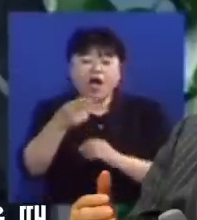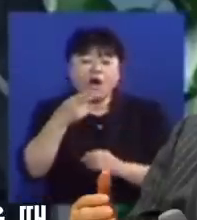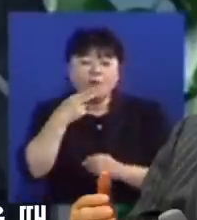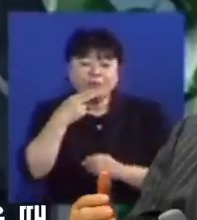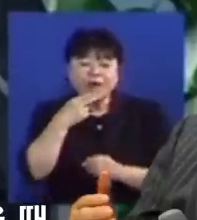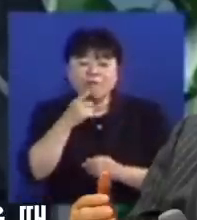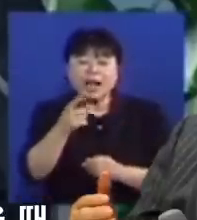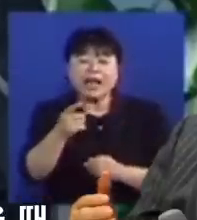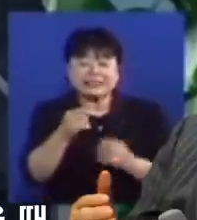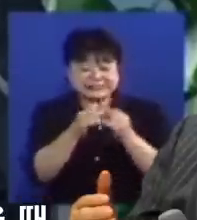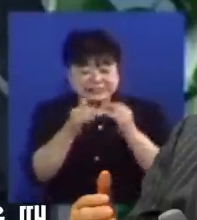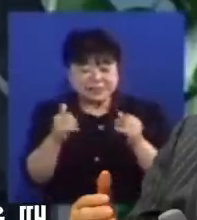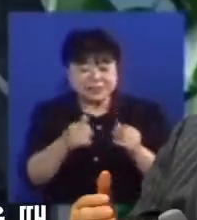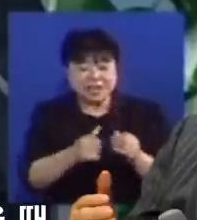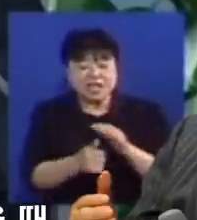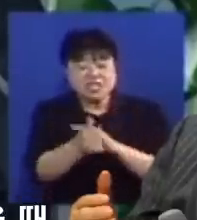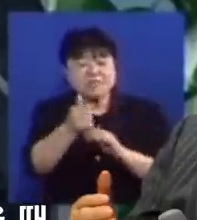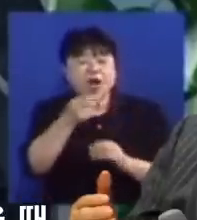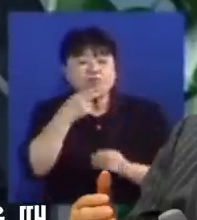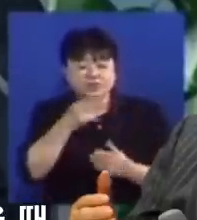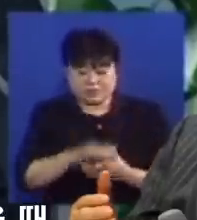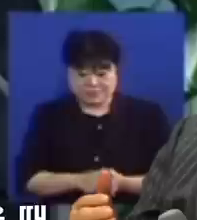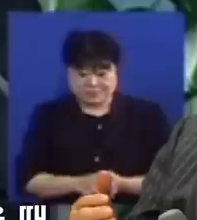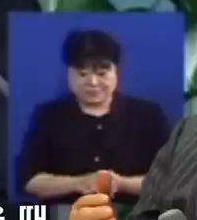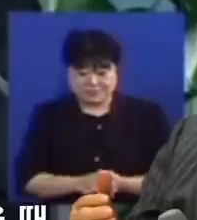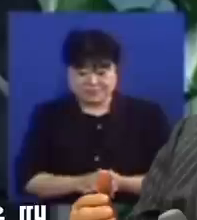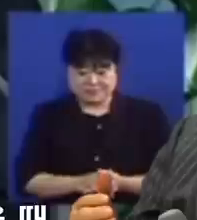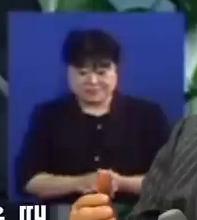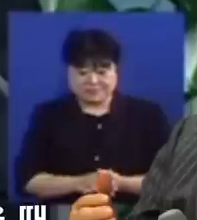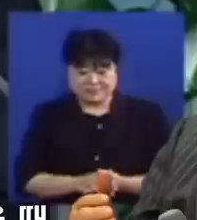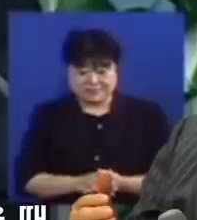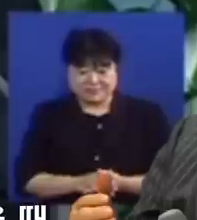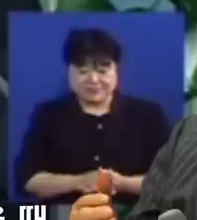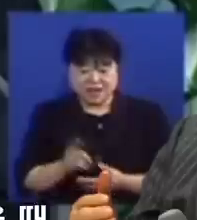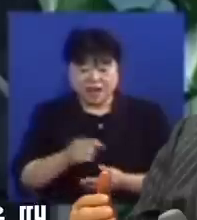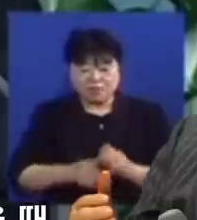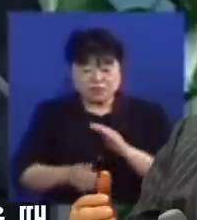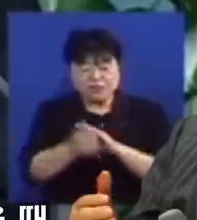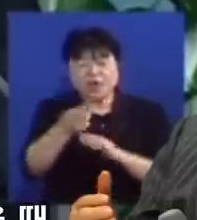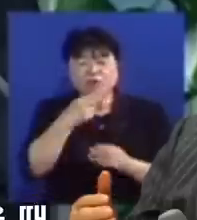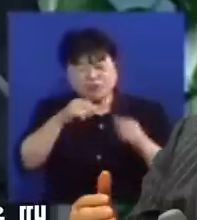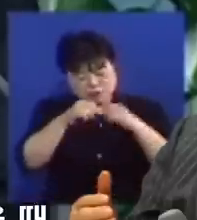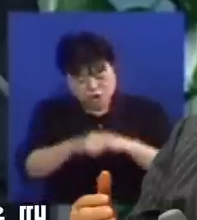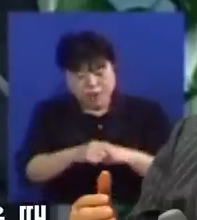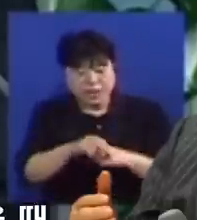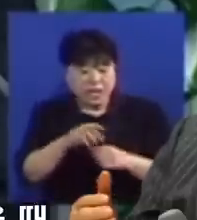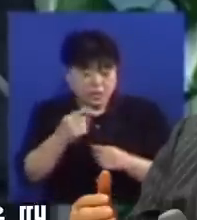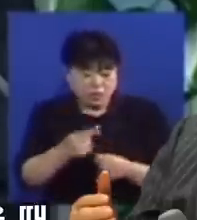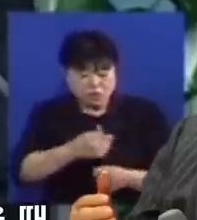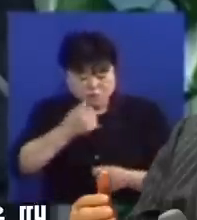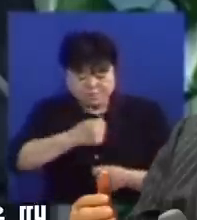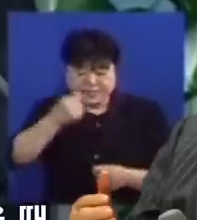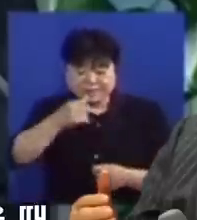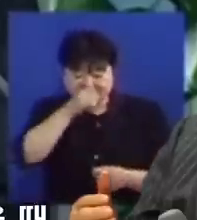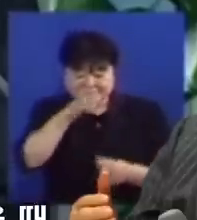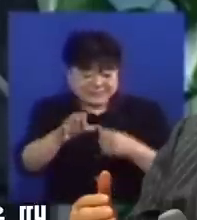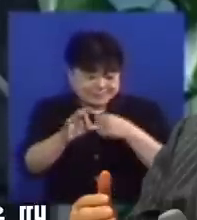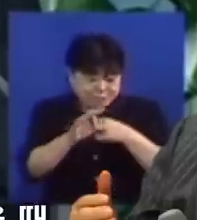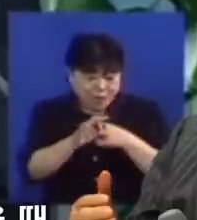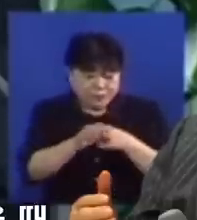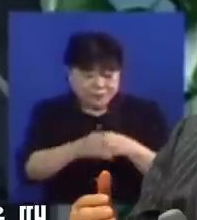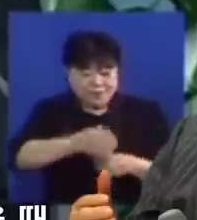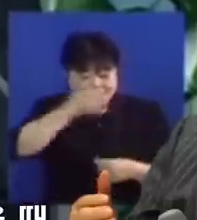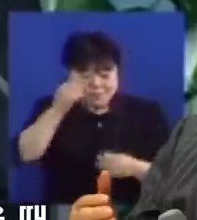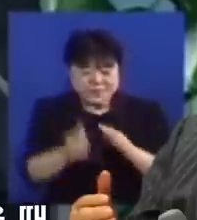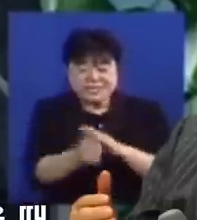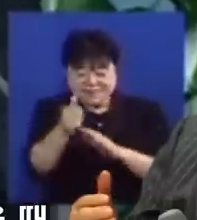없다고 말하는 사람에게 희망이 없습니다. 아무 희망이 없는 절망 상태에도 꿈을 갖고 있으면 꿈이